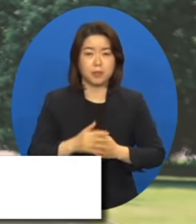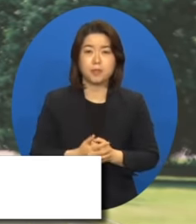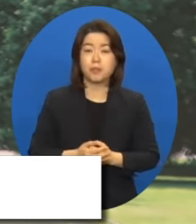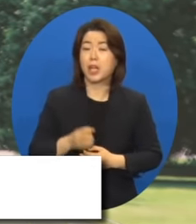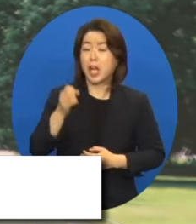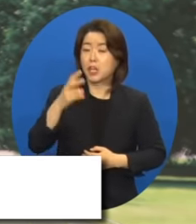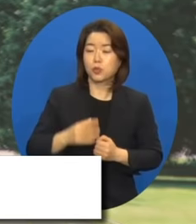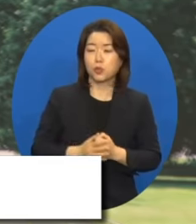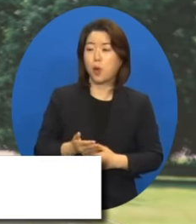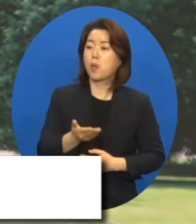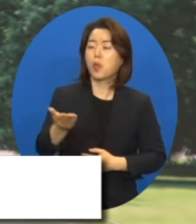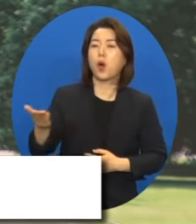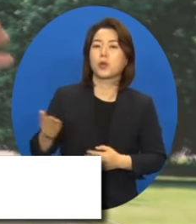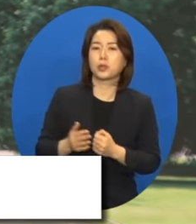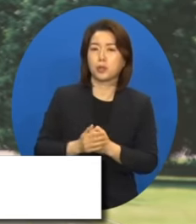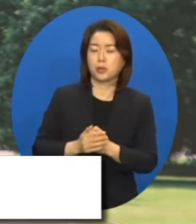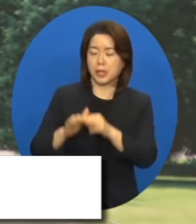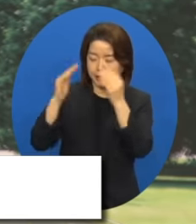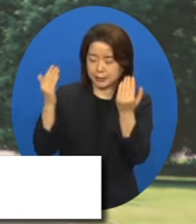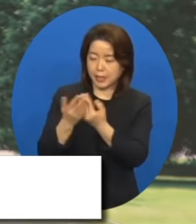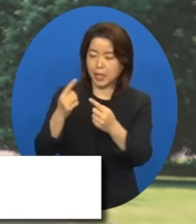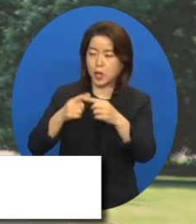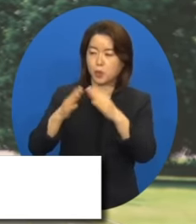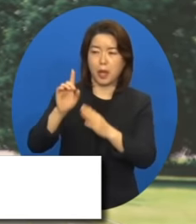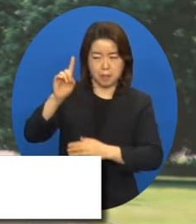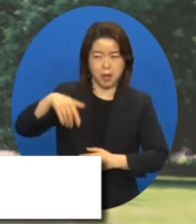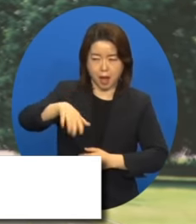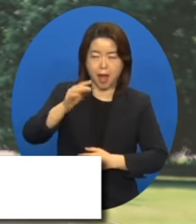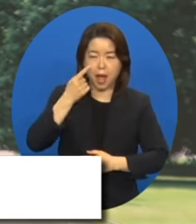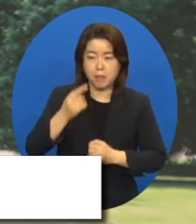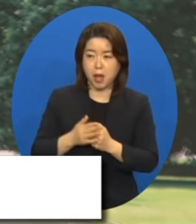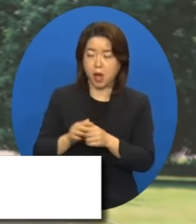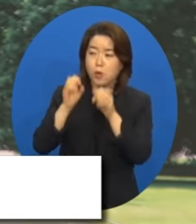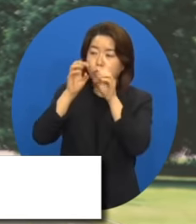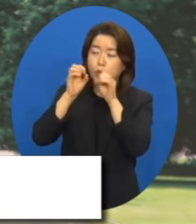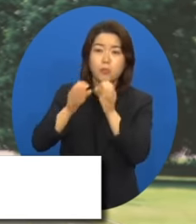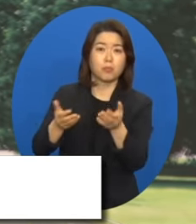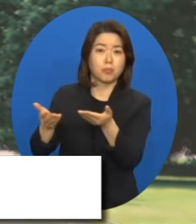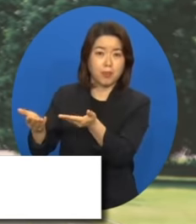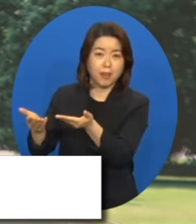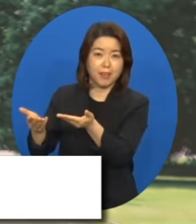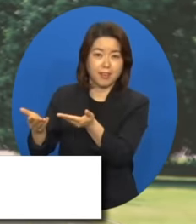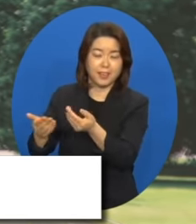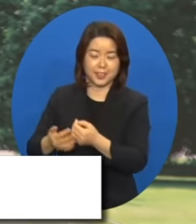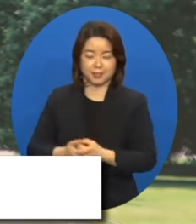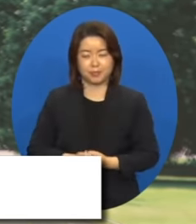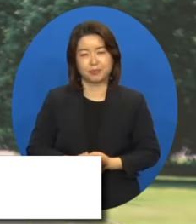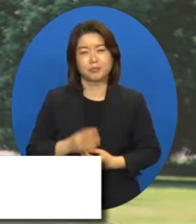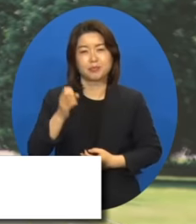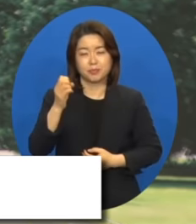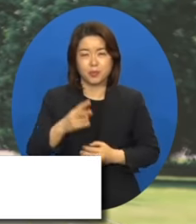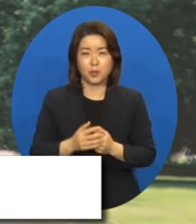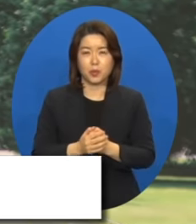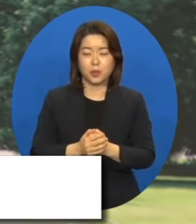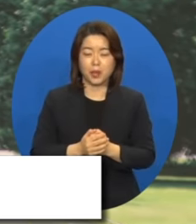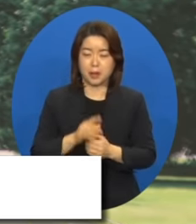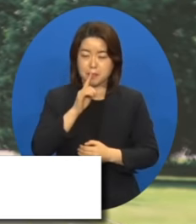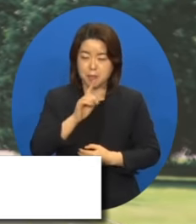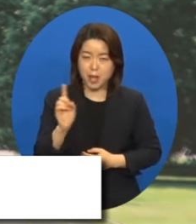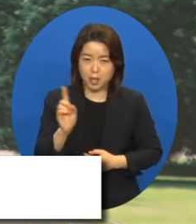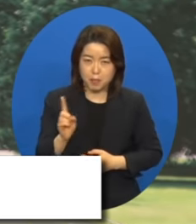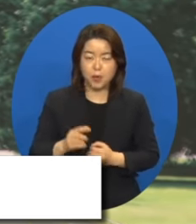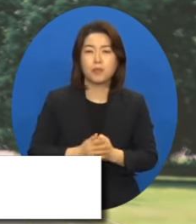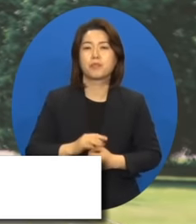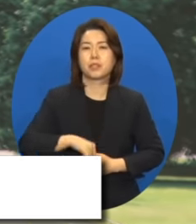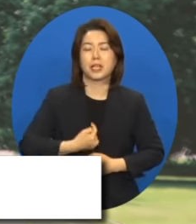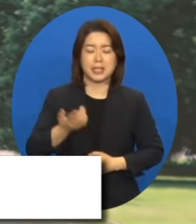그리고 너희들도 다 한번 교회 나와봐. 그리고 전도를 했다는 겁니다. 그리고 하시는 이야기가,